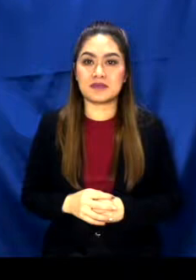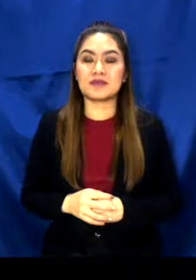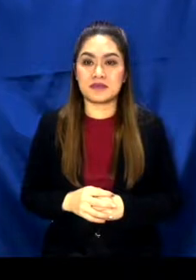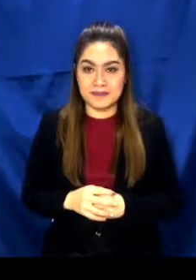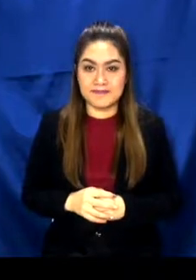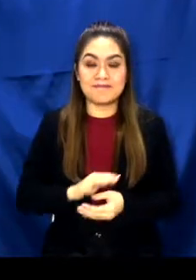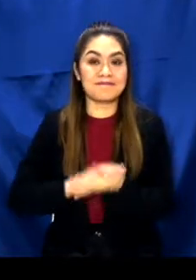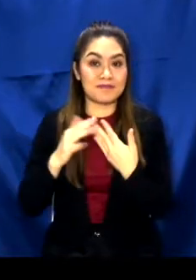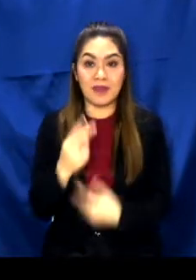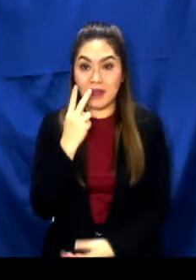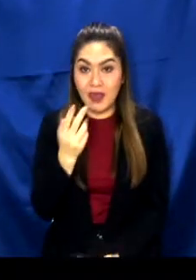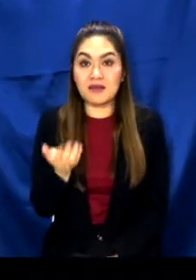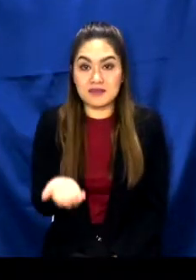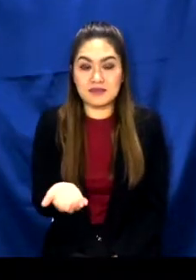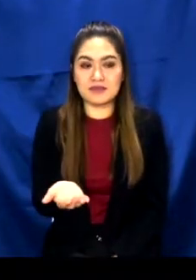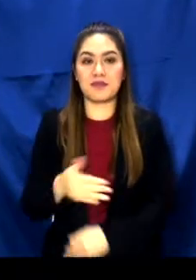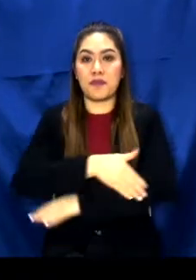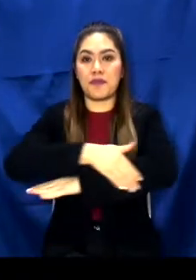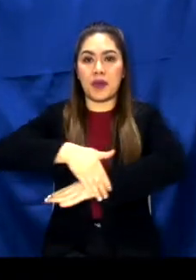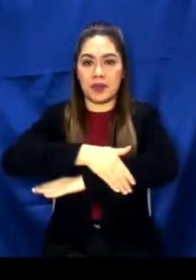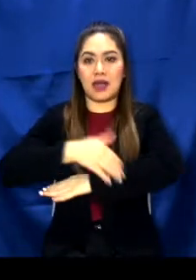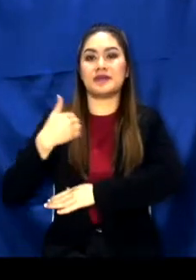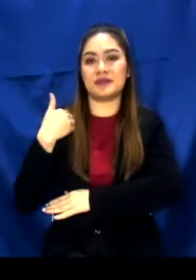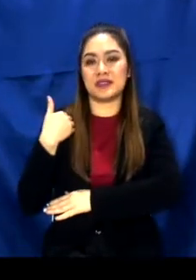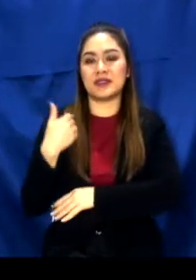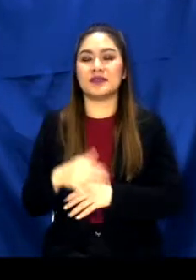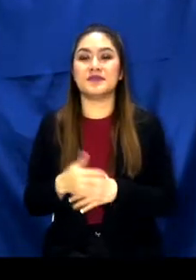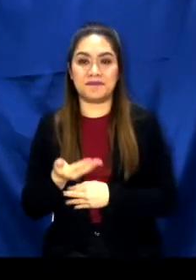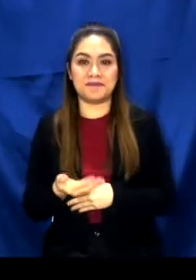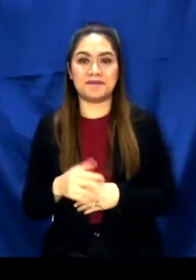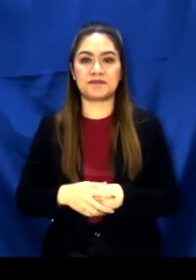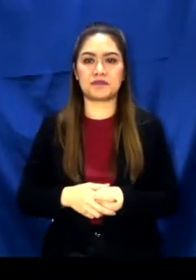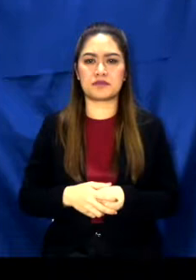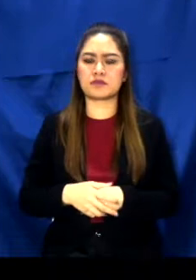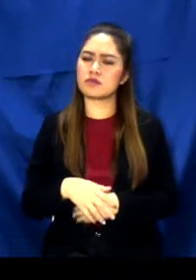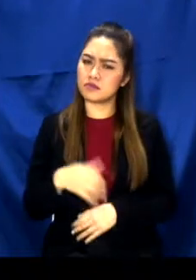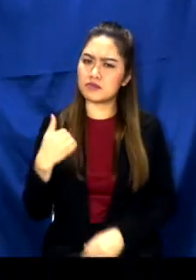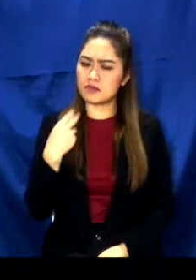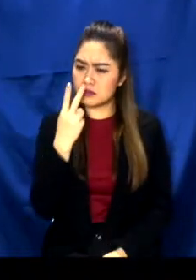จากนั้นเห็นไหมคะว่าไม้บรรทัดเนี่ยมันจะขึ้นมาแล้วตรงนี้มันก็จะบอกว่า